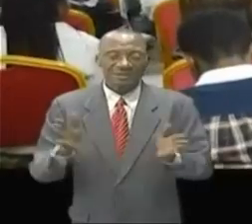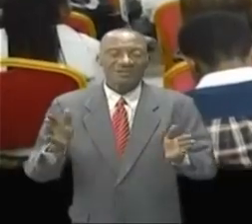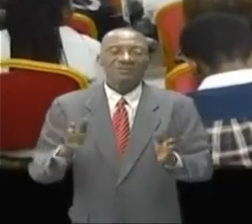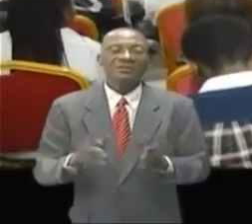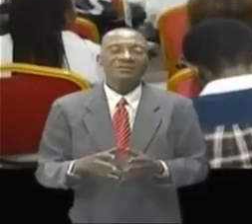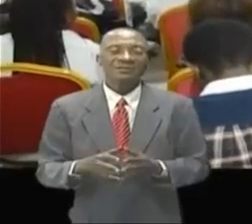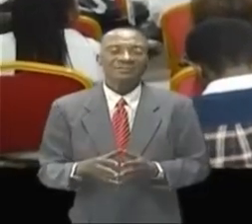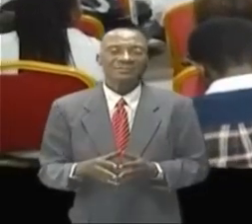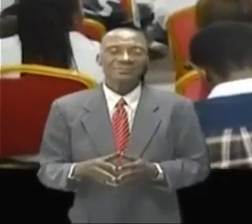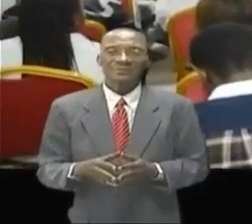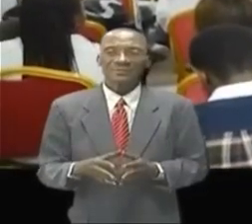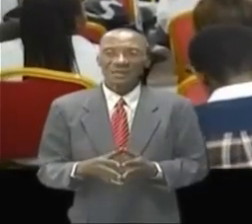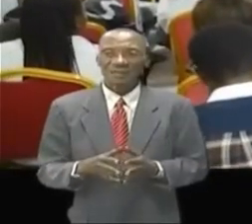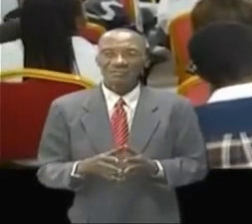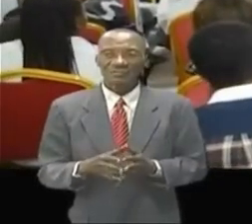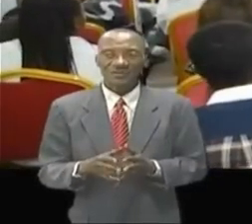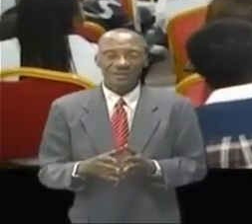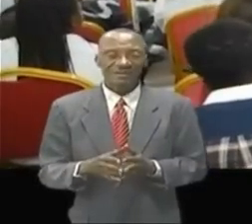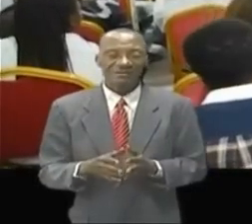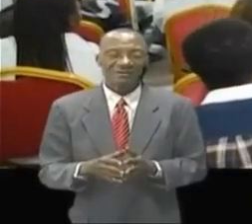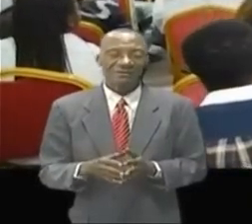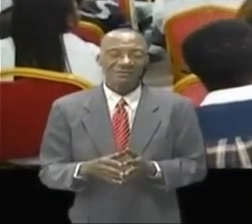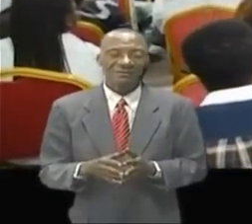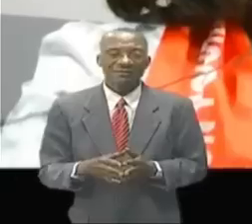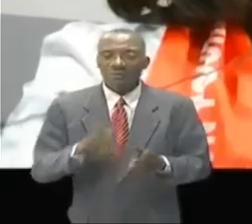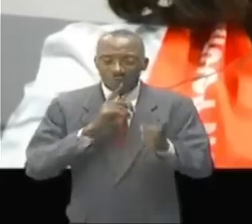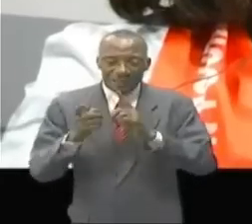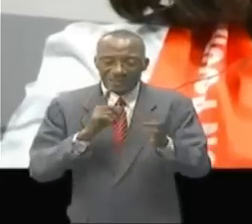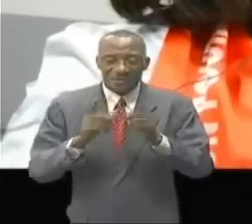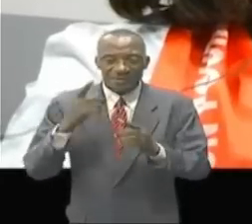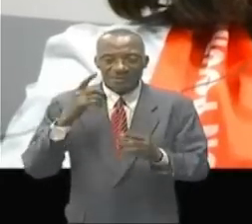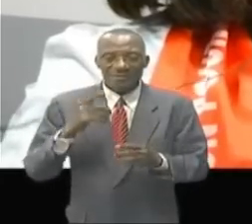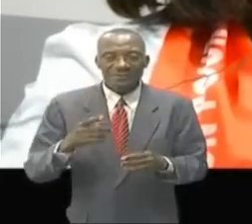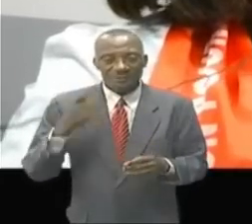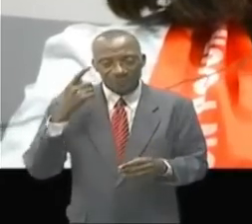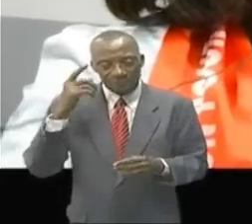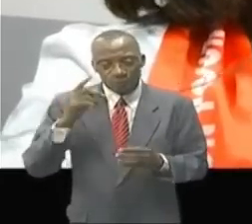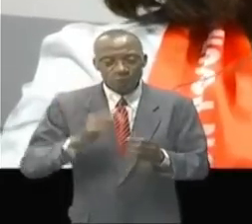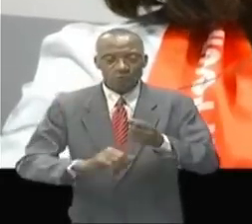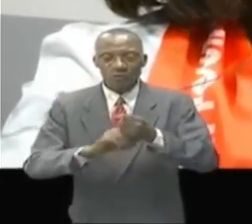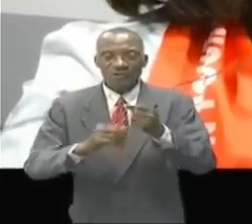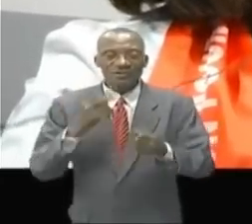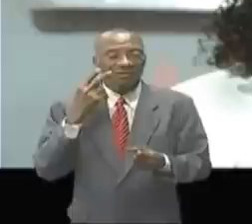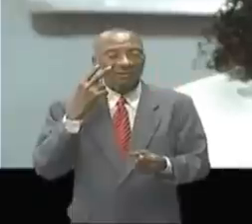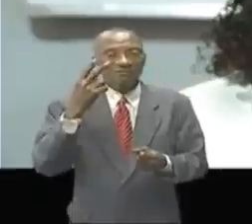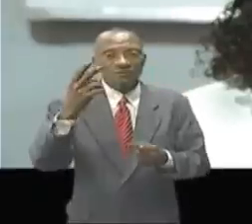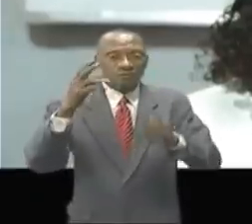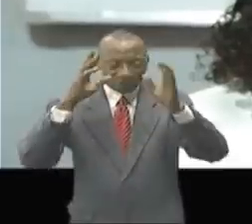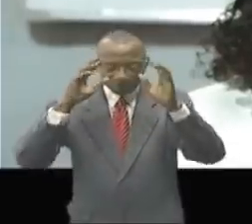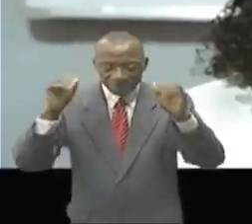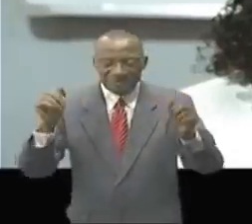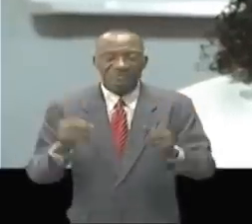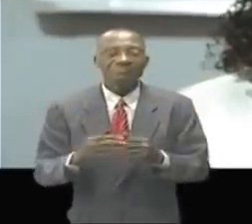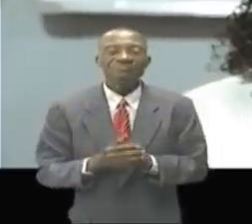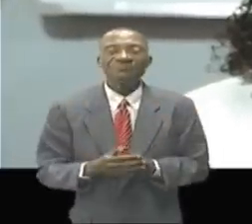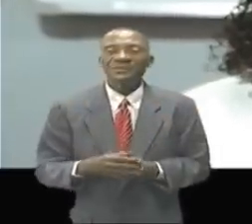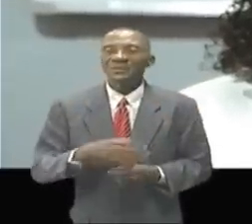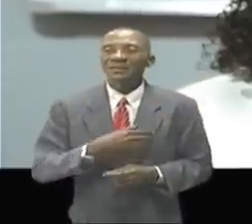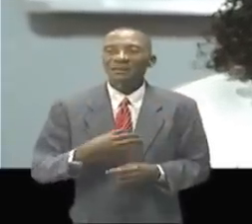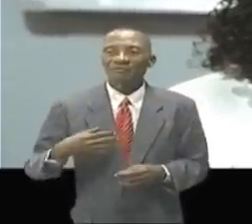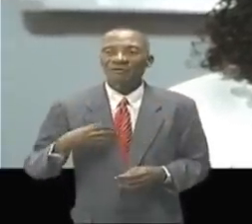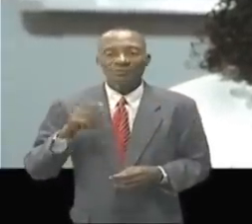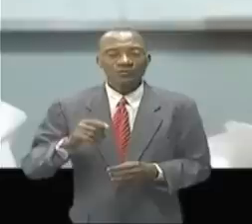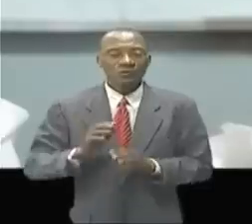déstabilisatoires de la vision du chef de l'État. Déterminé à militer pour la participation massive de la femme